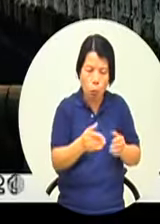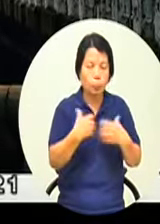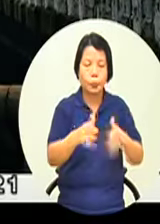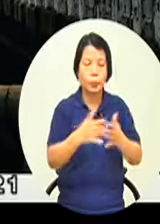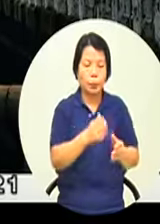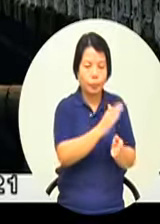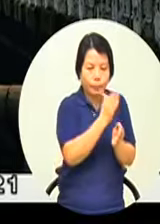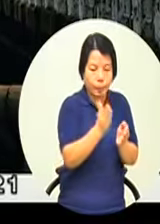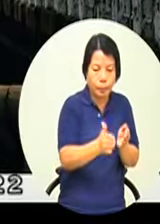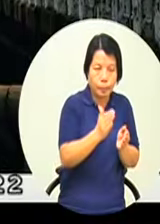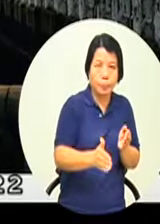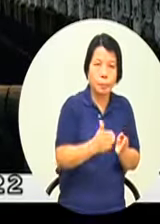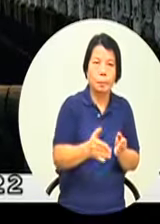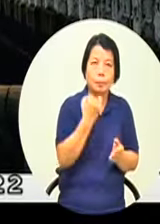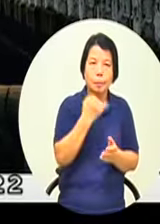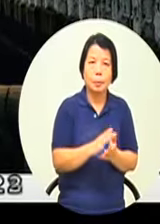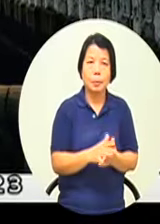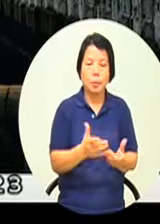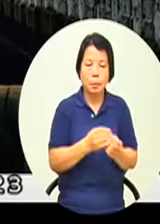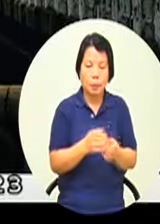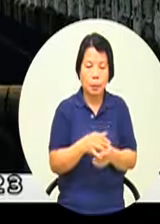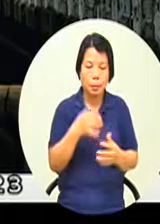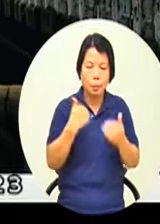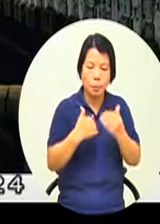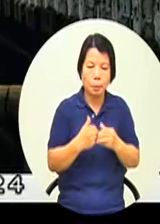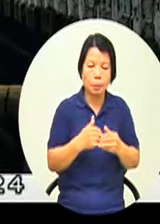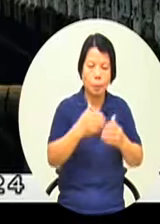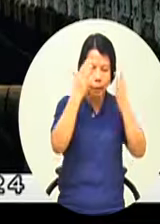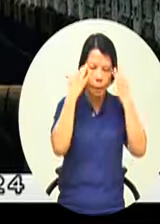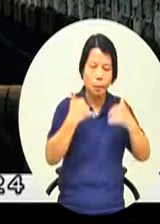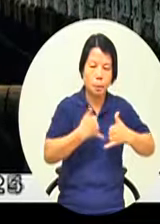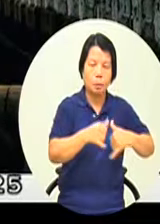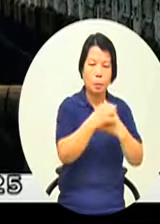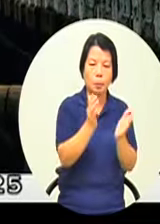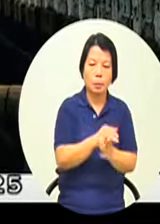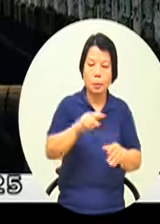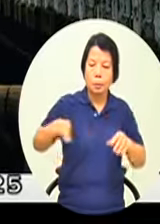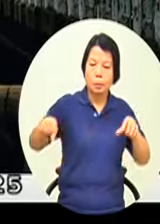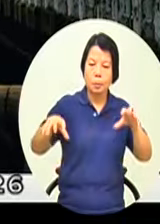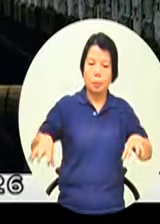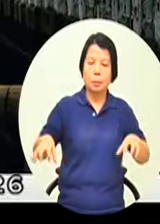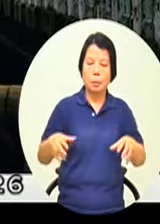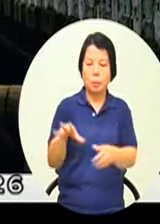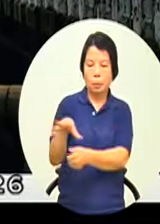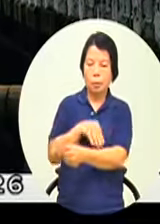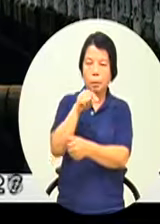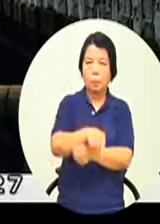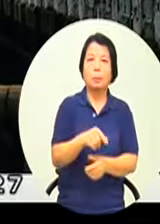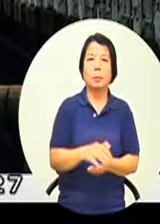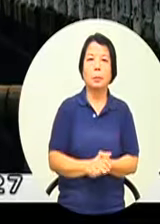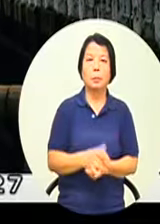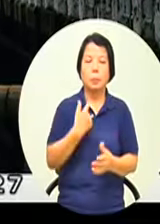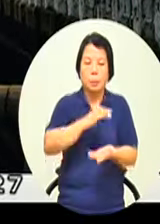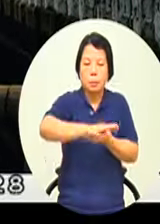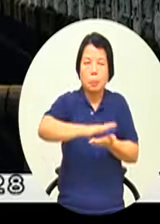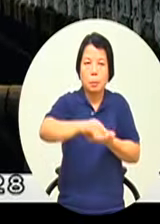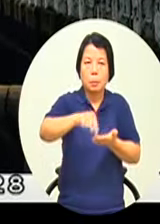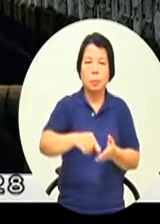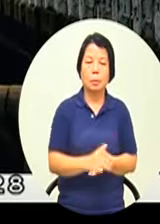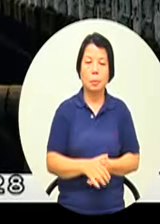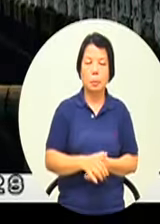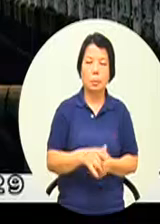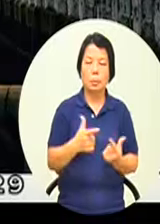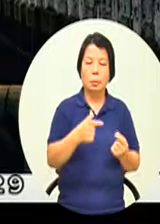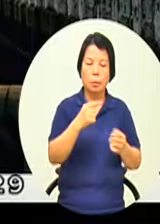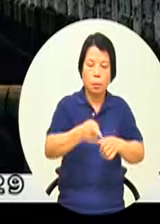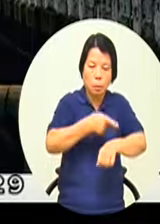块，就临西南路这块的比照刚刚对面边，我把它加盖下来，清疏上我相信从下面从